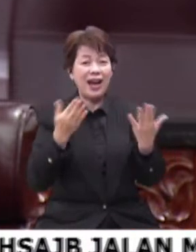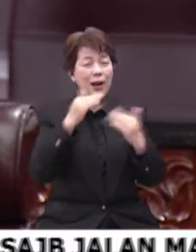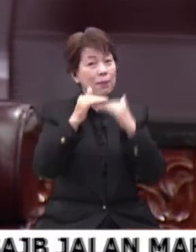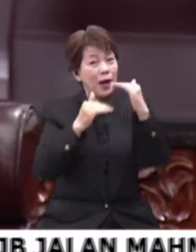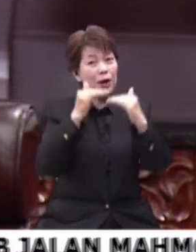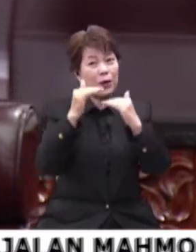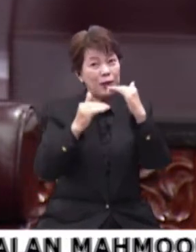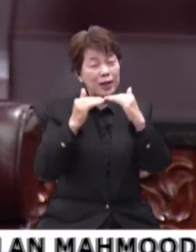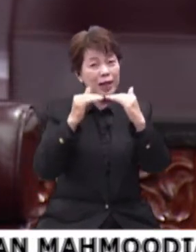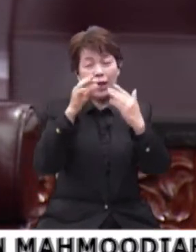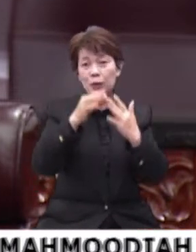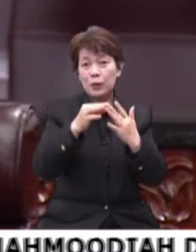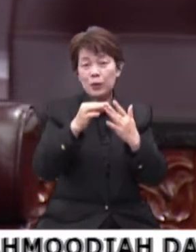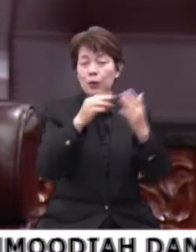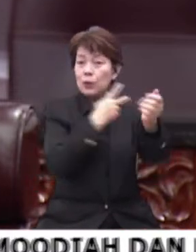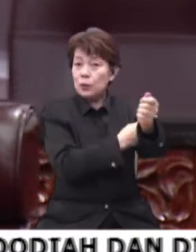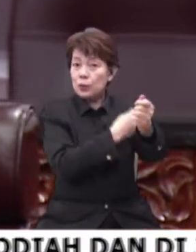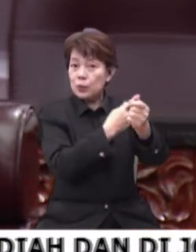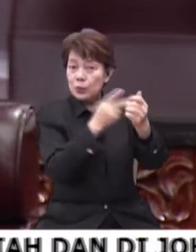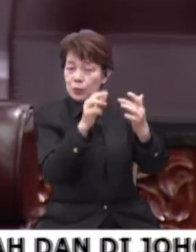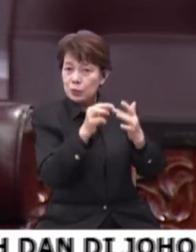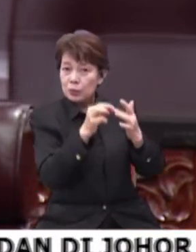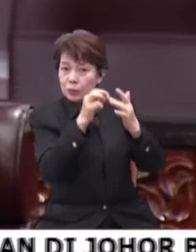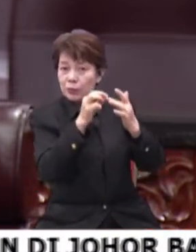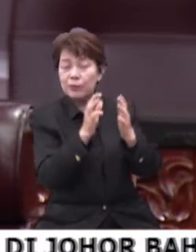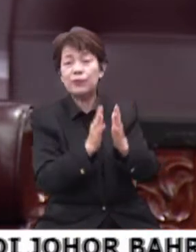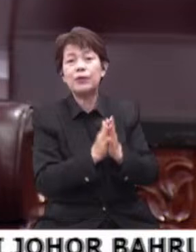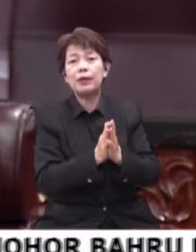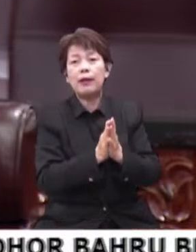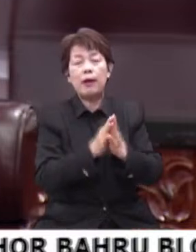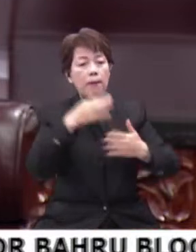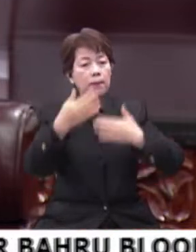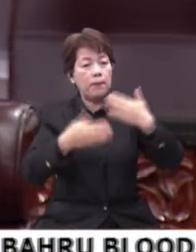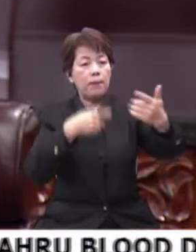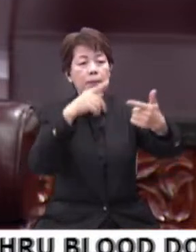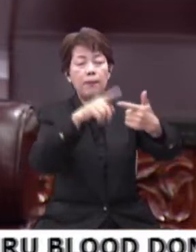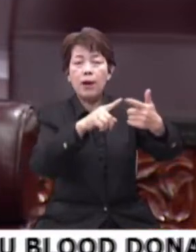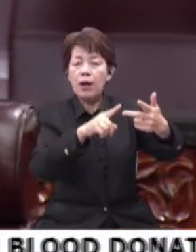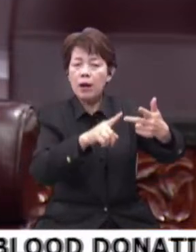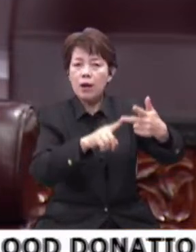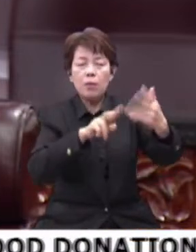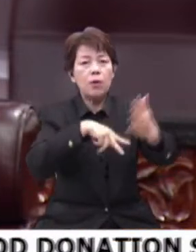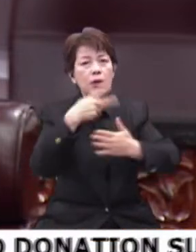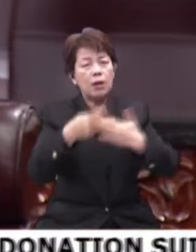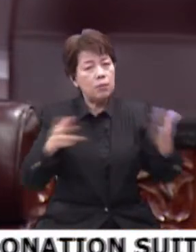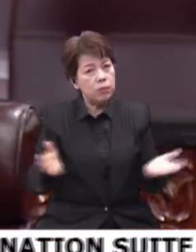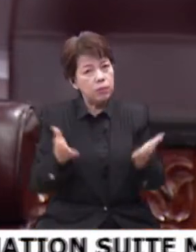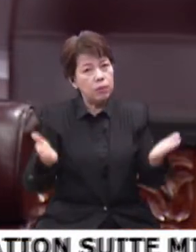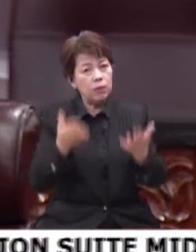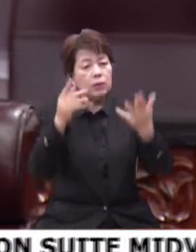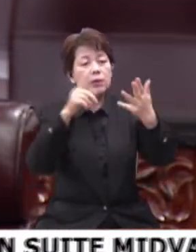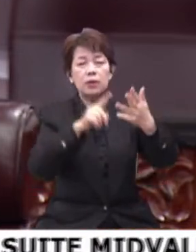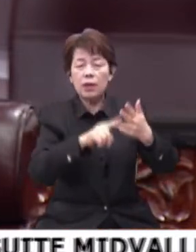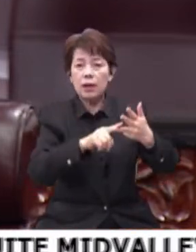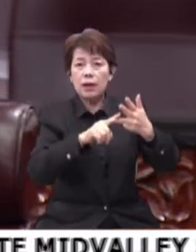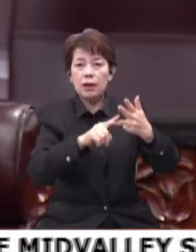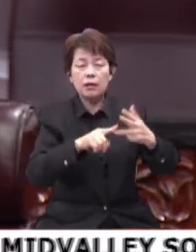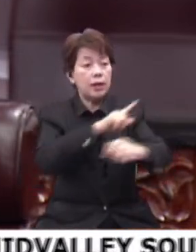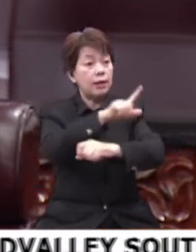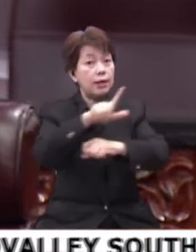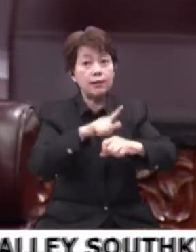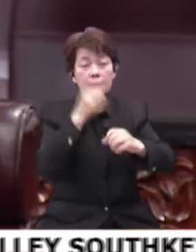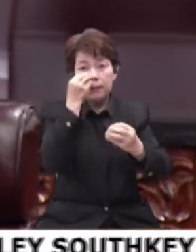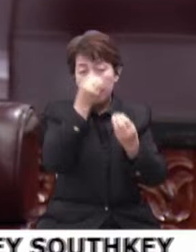landscape khusus yang dibangunkan Ketiga program promosi dan keempat soal penyidikan dan pemeliharaan landscape